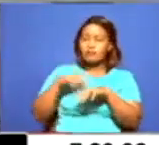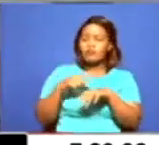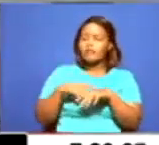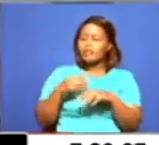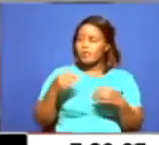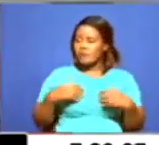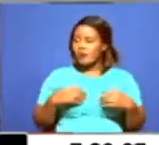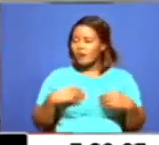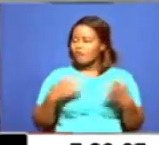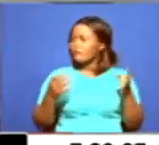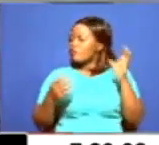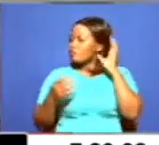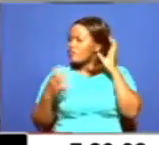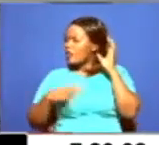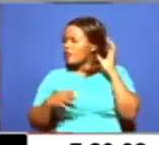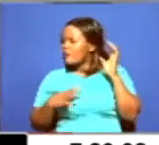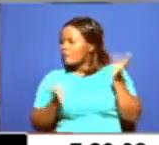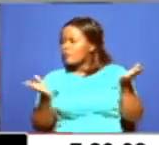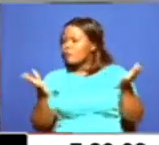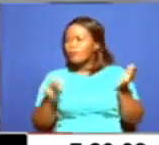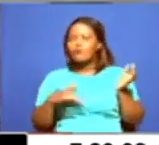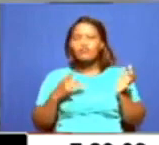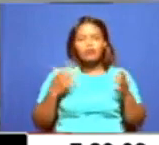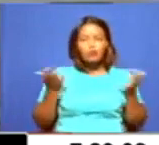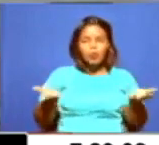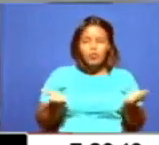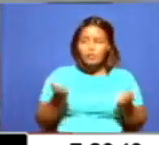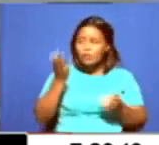nao wanasema nini. Unajua Murang'a ni moja kati ya maeneo ambayo